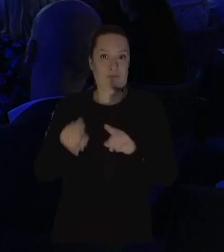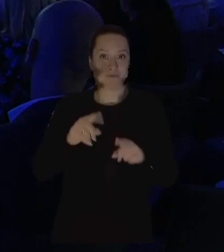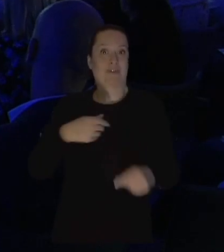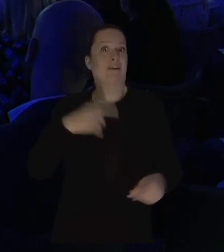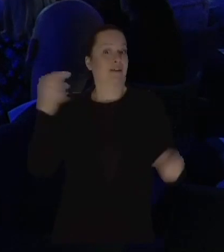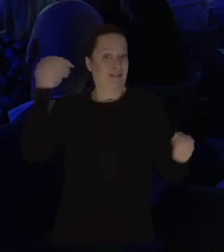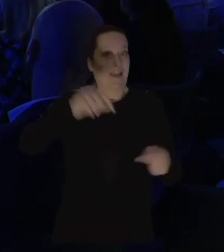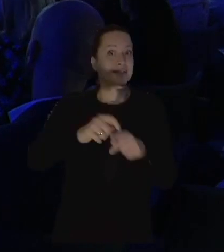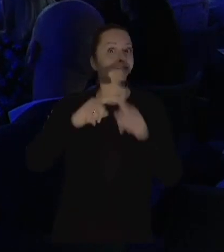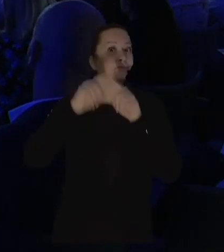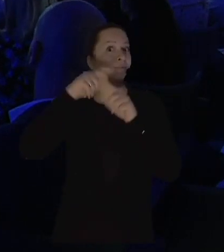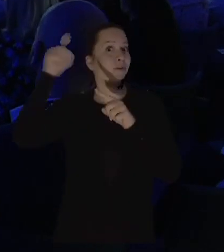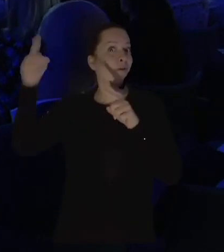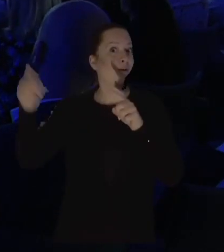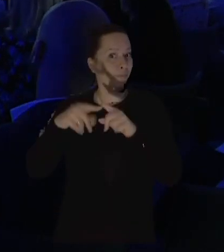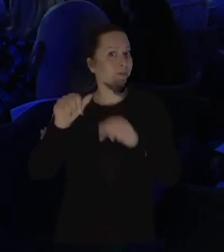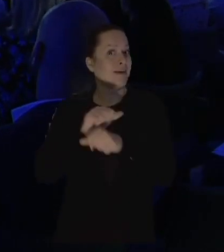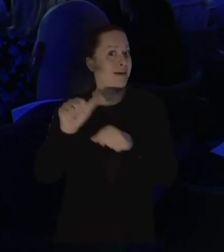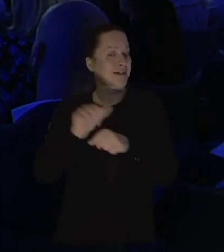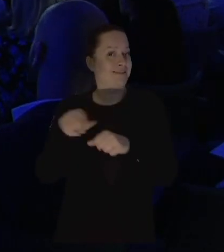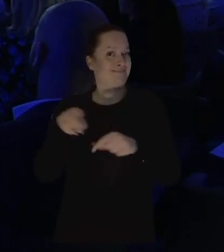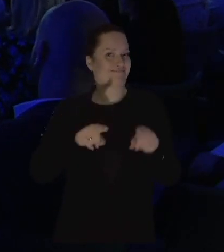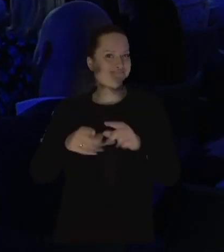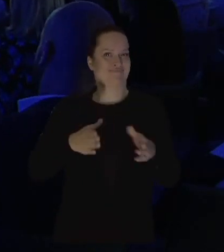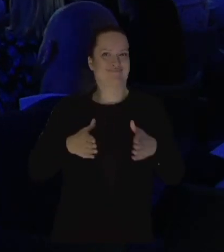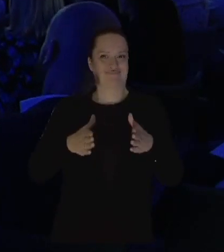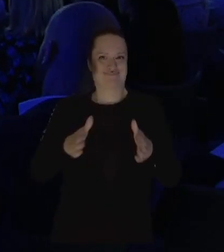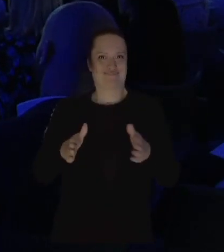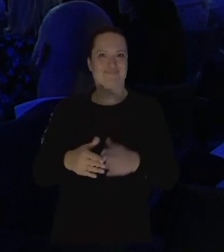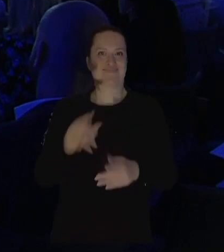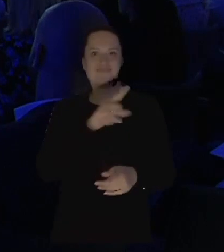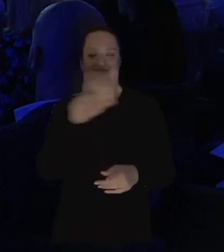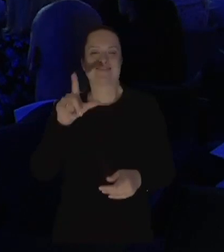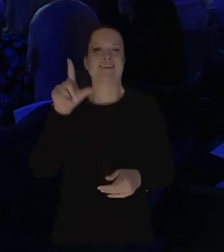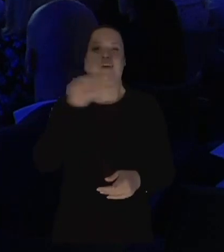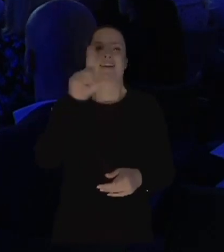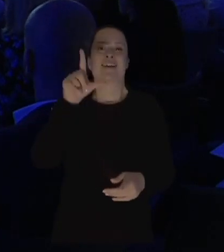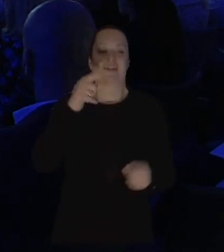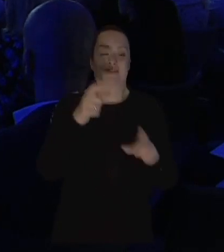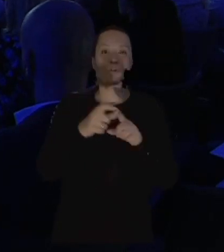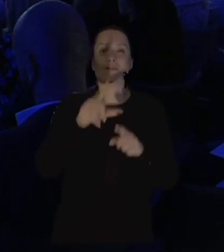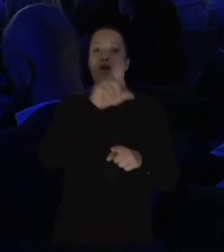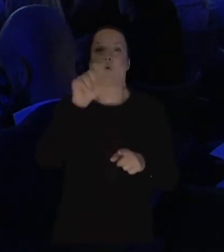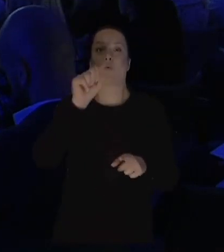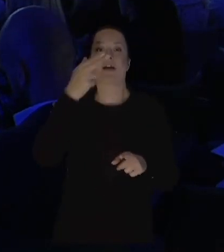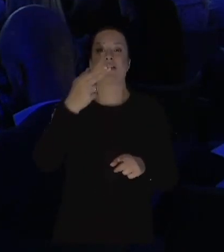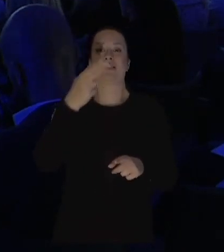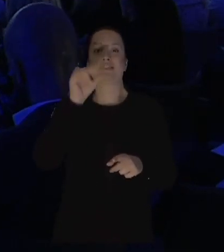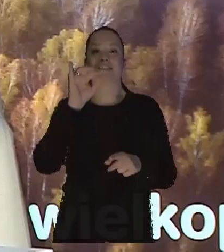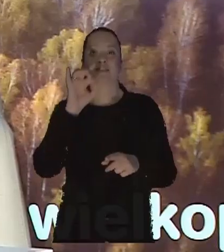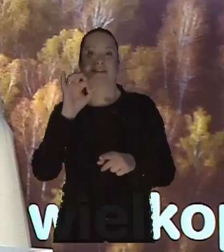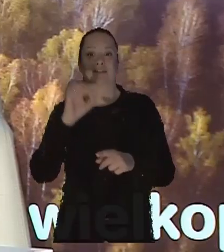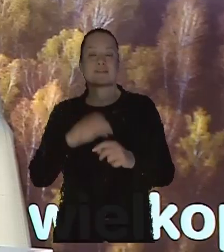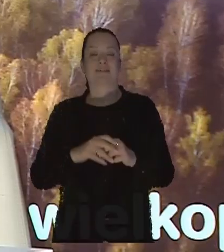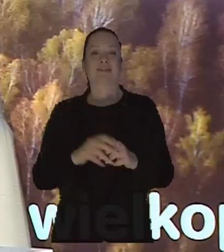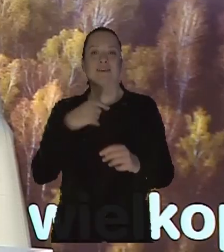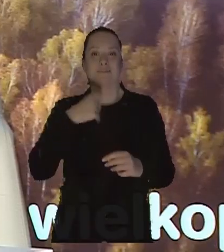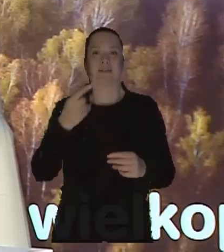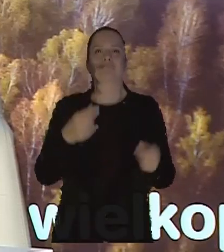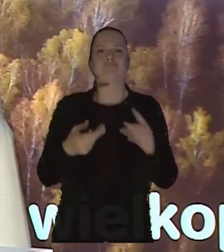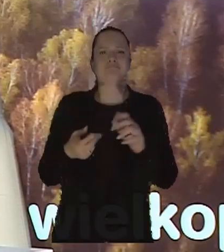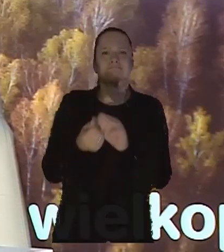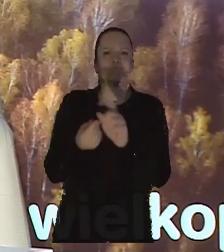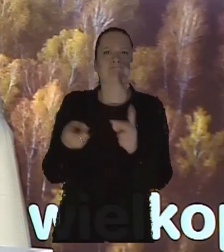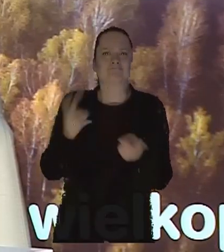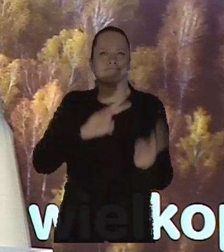komiksach i do tego dojdziemy. Na słupie znajduje się łacińska inskrypcja, która w tłumaczeniu brzmi